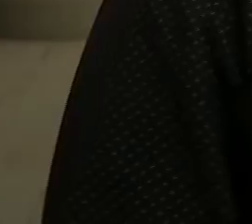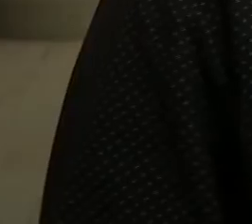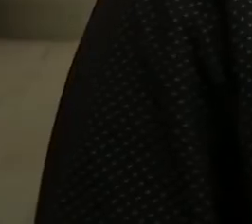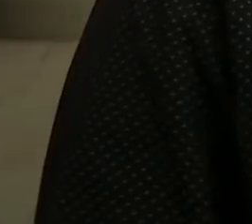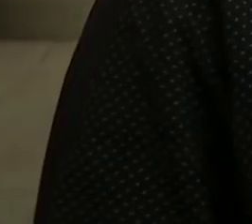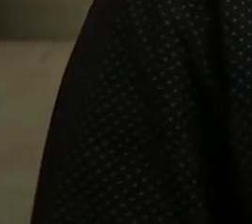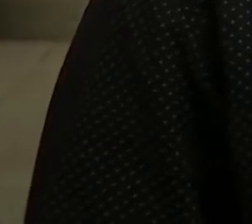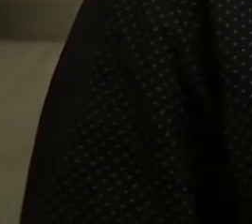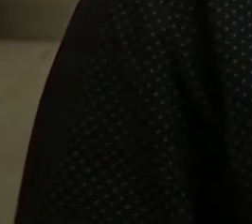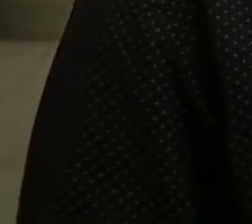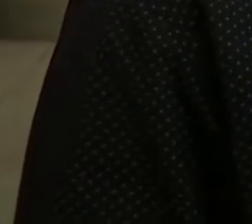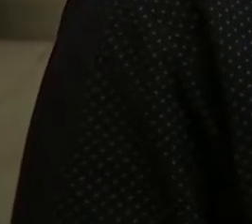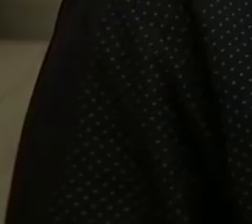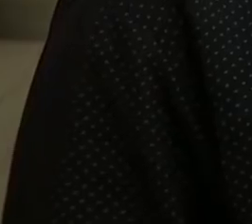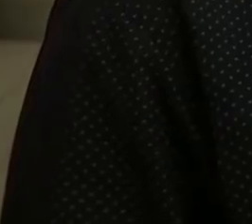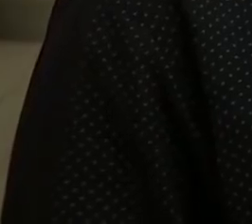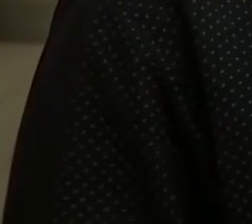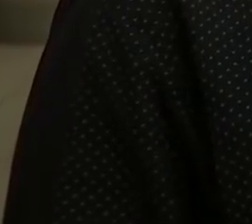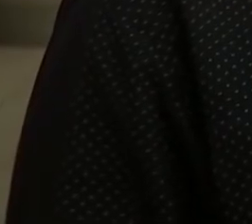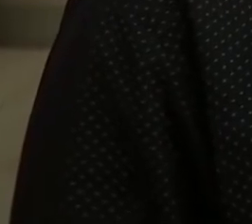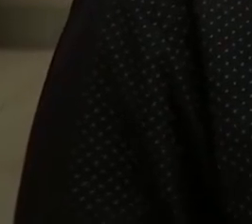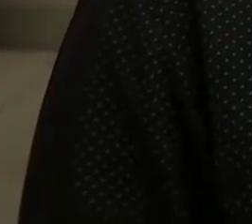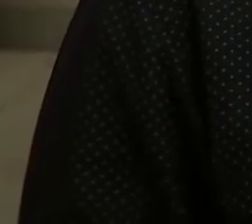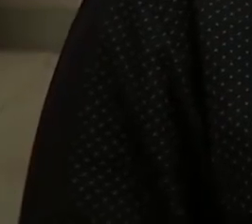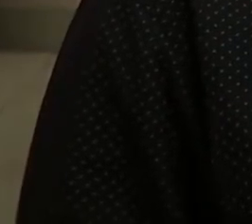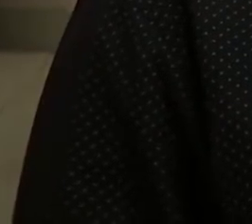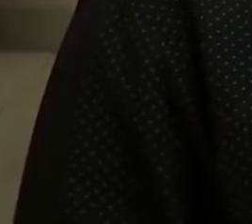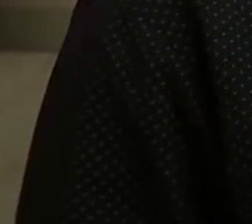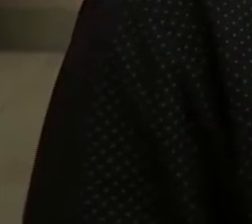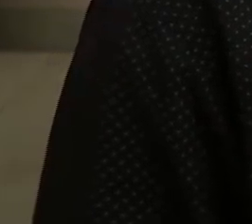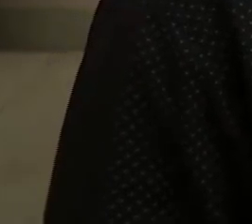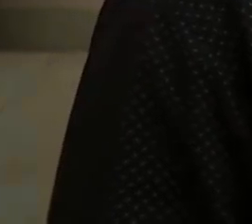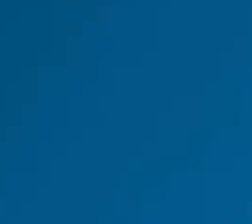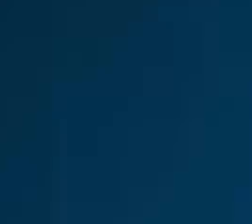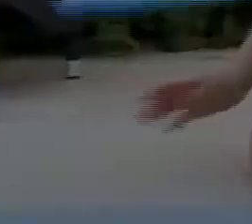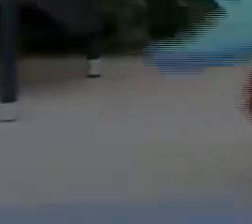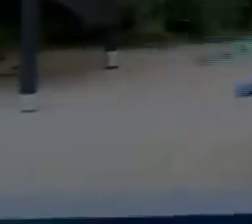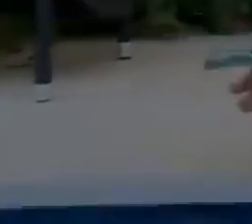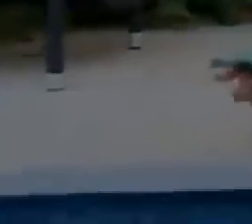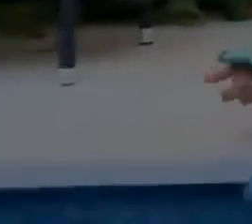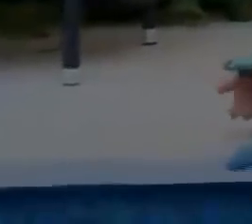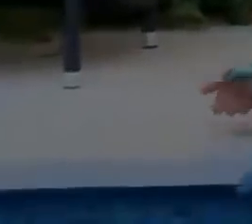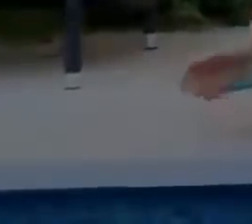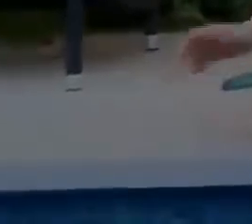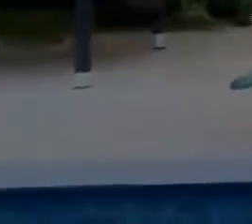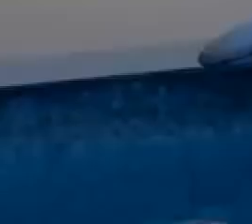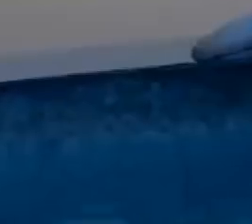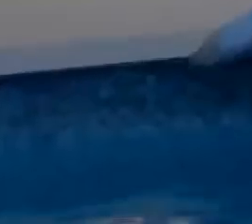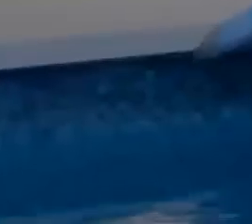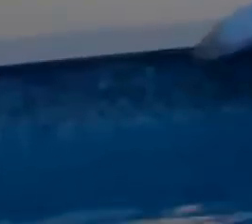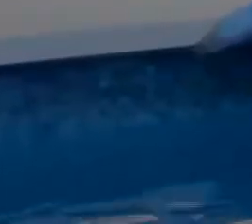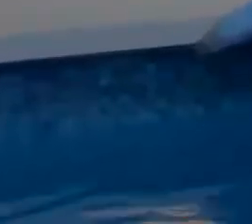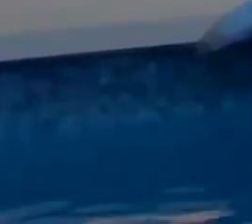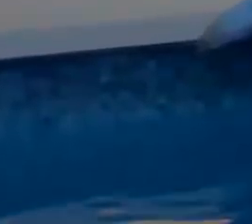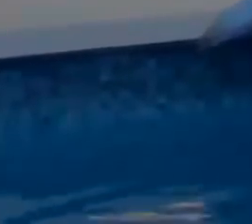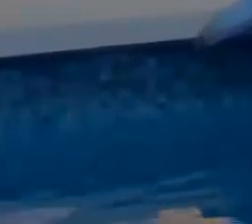אנחנו עוד לא הגענו למצב שבו אנחנו רואים את ה-6,000 או 7,000 קניונים dead mall שיש בארצות הברית. וגם טרנד בת